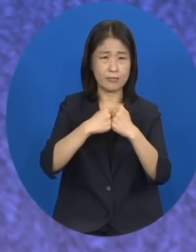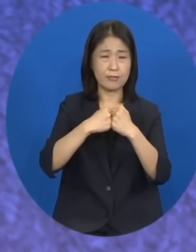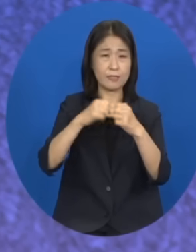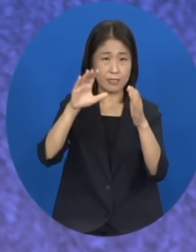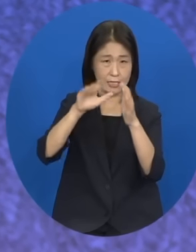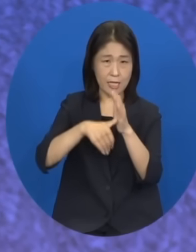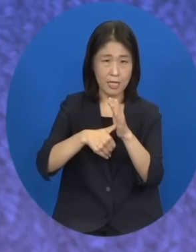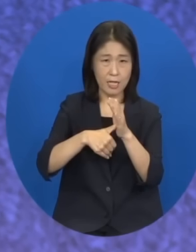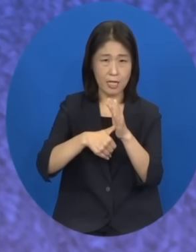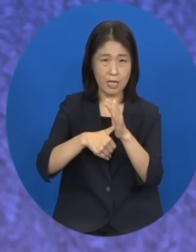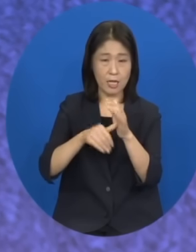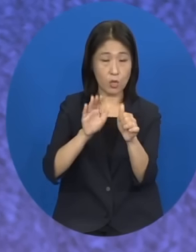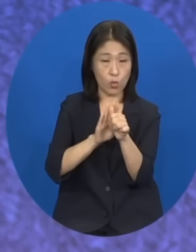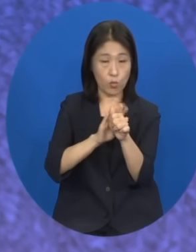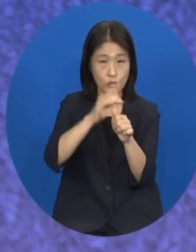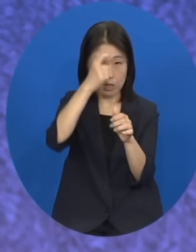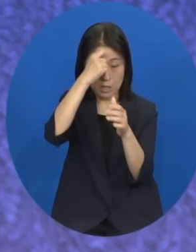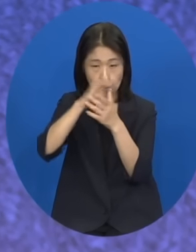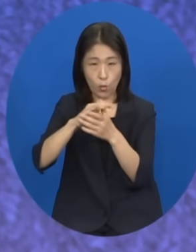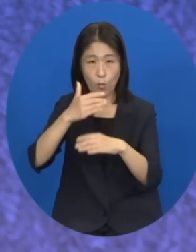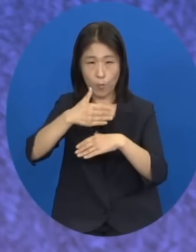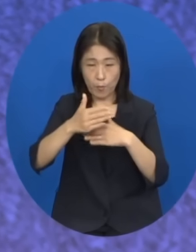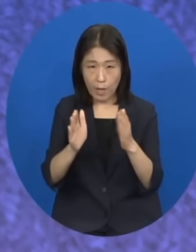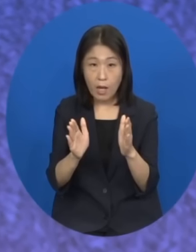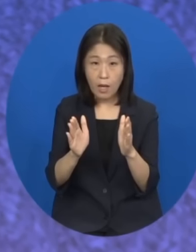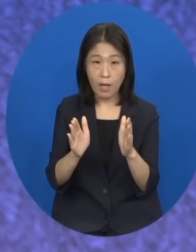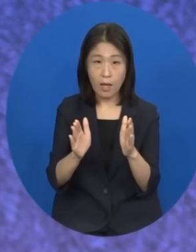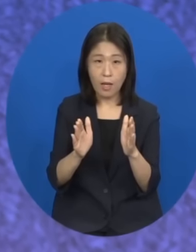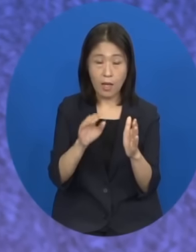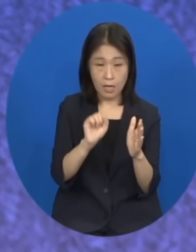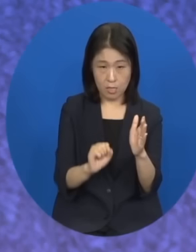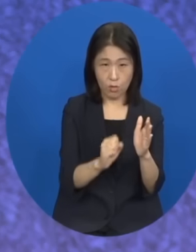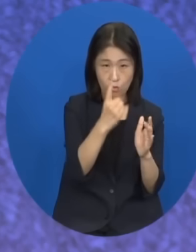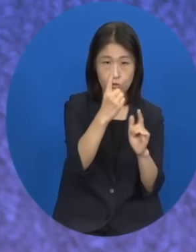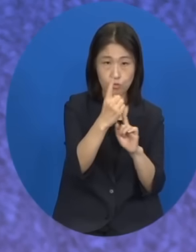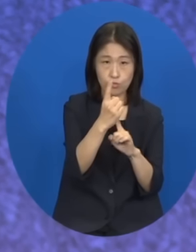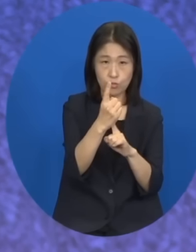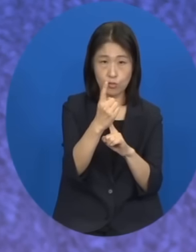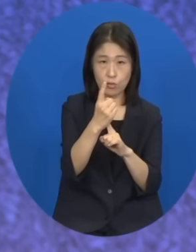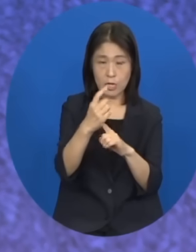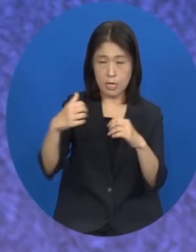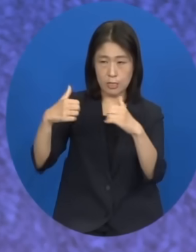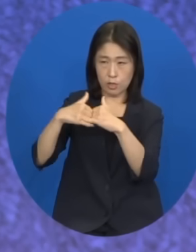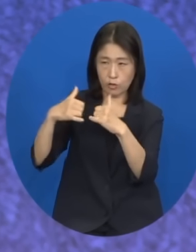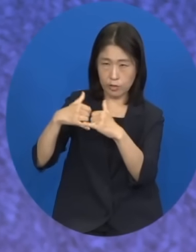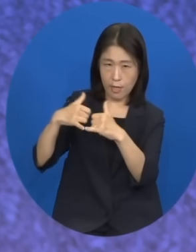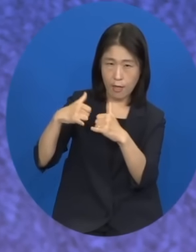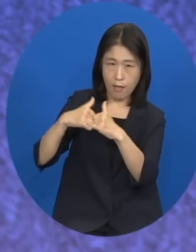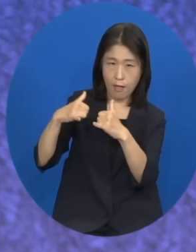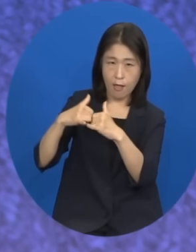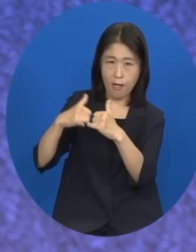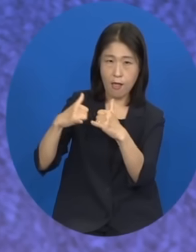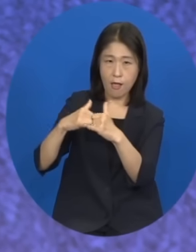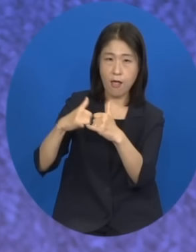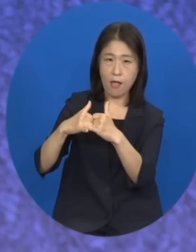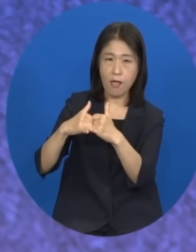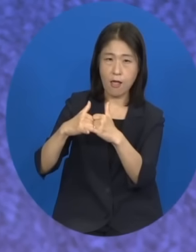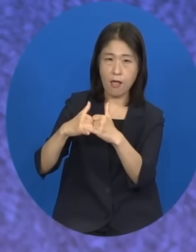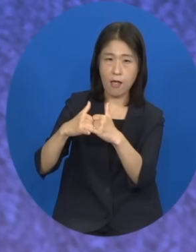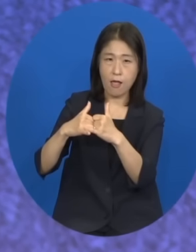중보기도실에서 기도로서 전쟁의 전황을 좌우했던 정말 유명한